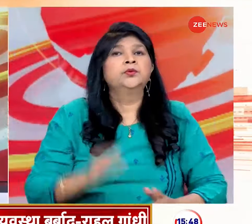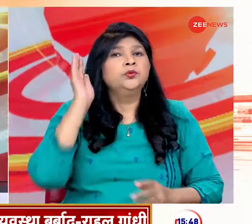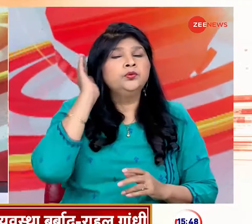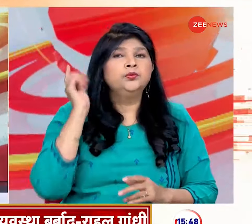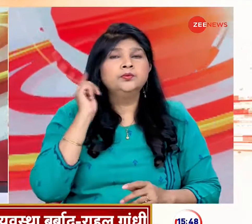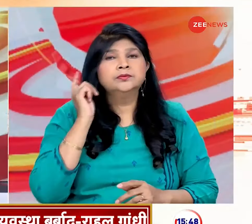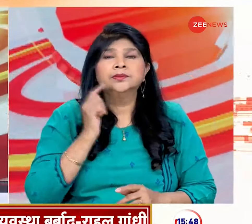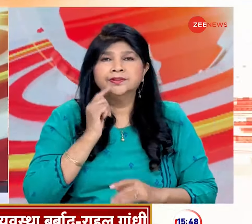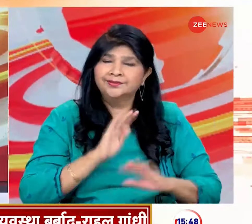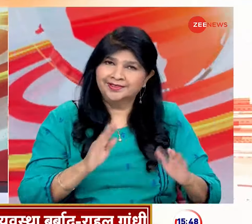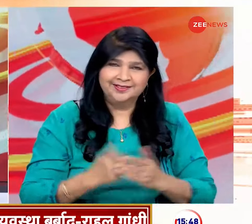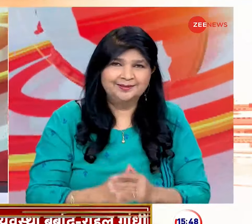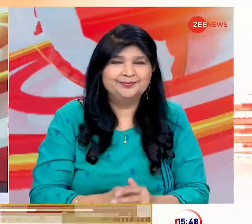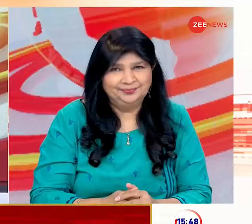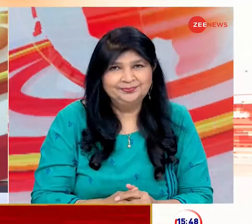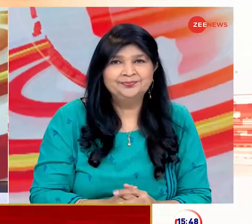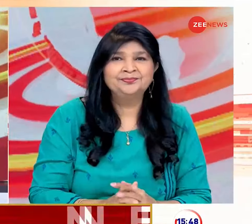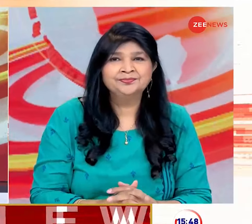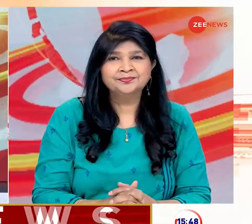बधिरों के समाचार में फिलहाल इतना ही।